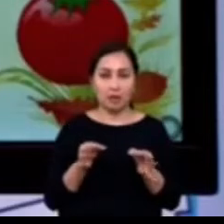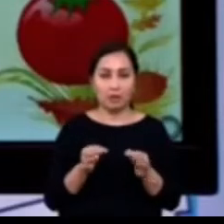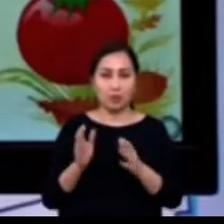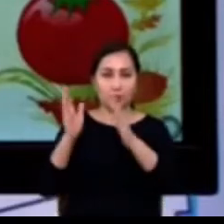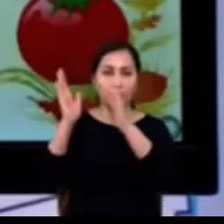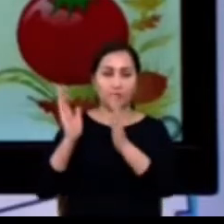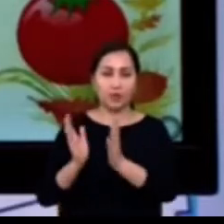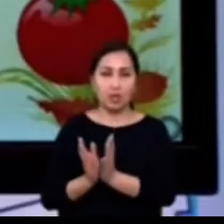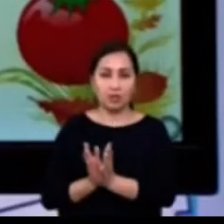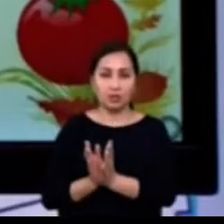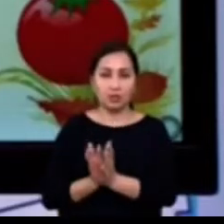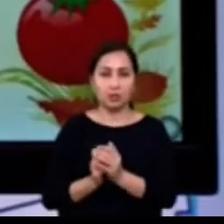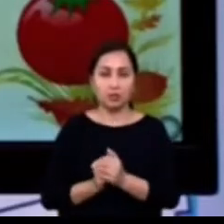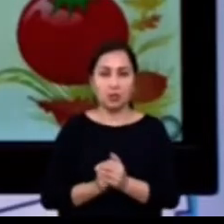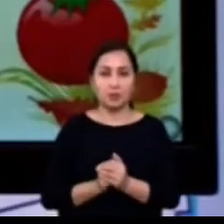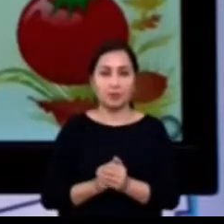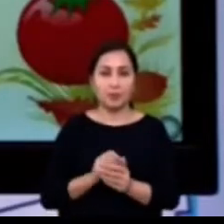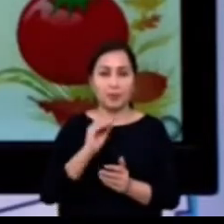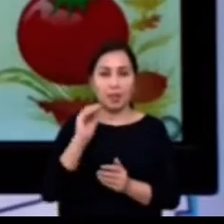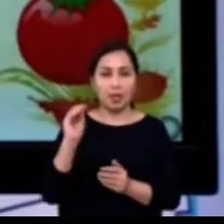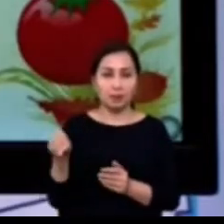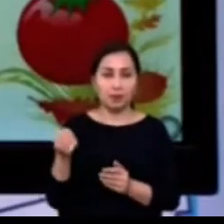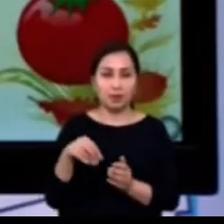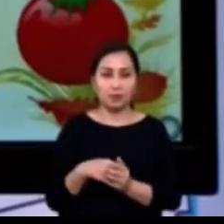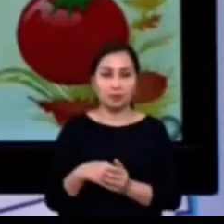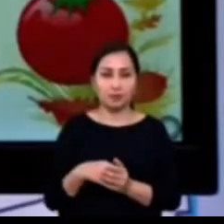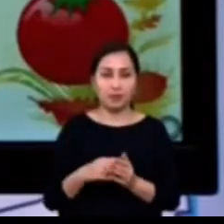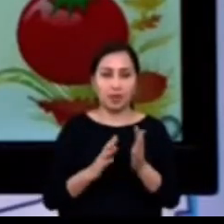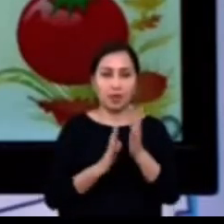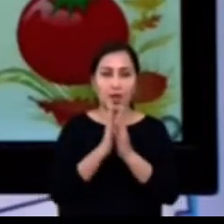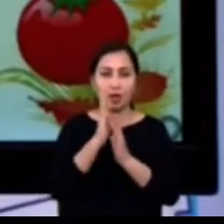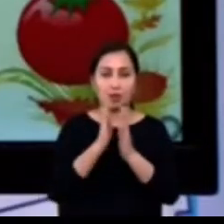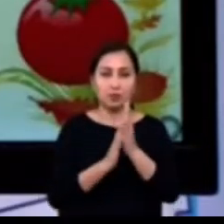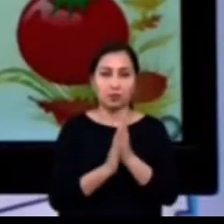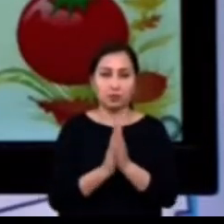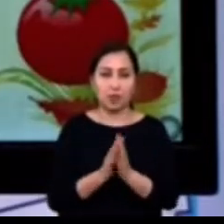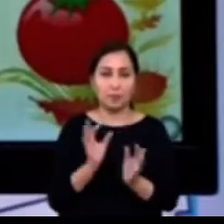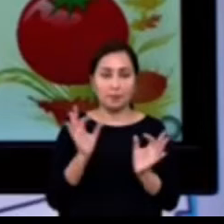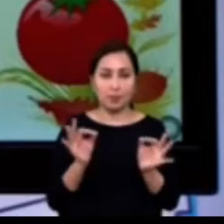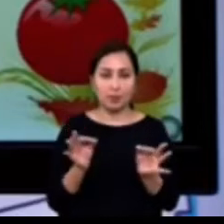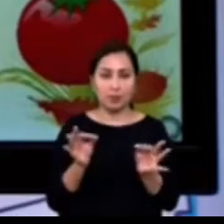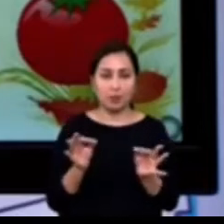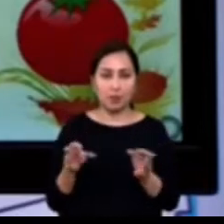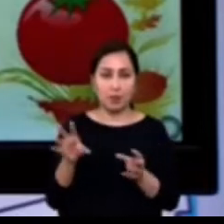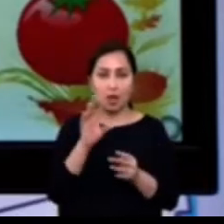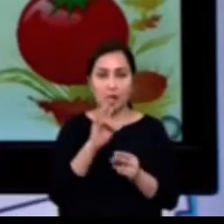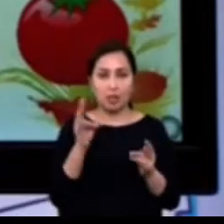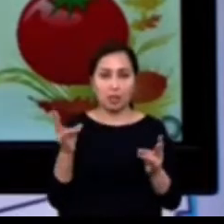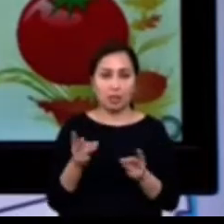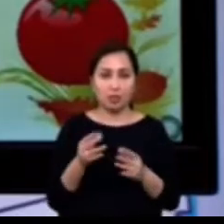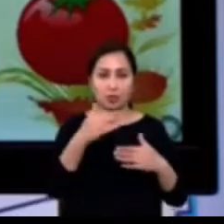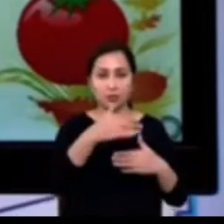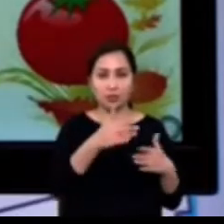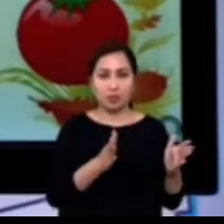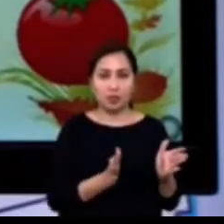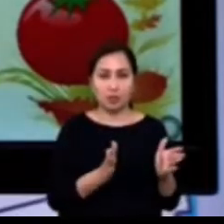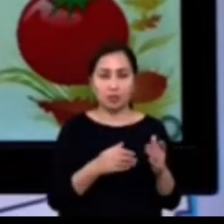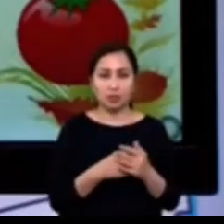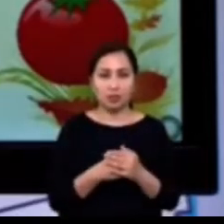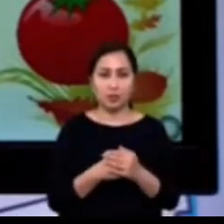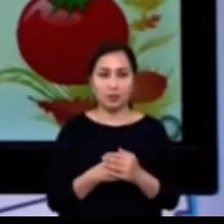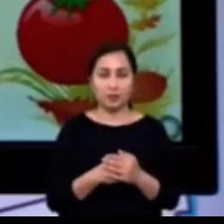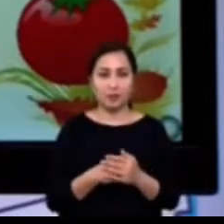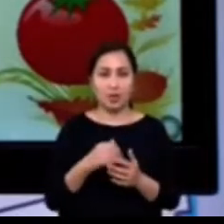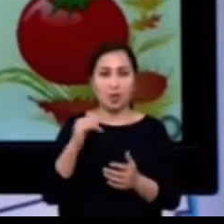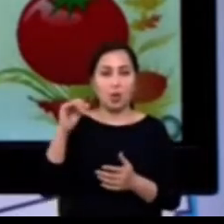в корзину отправляем. Огурцы? Правильно, они должны быть в ящике.